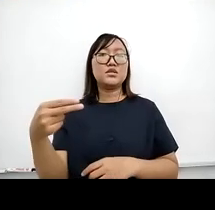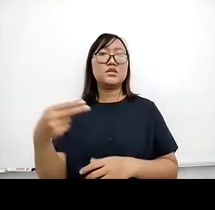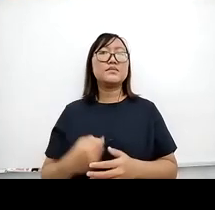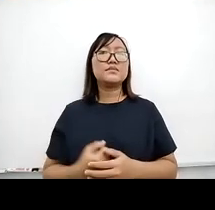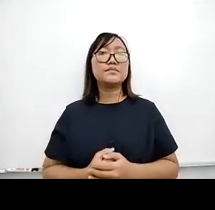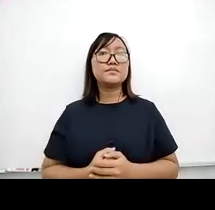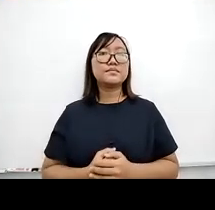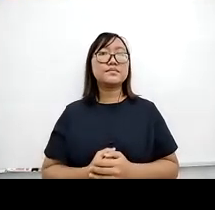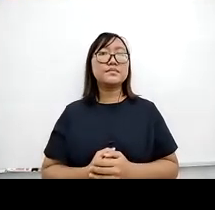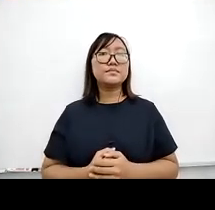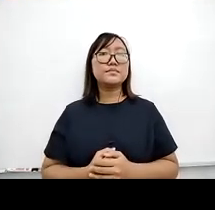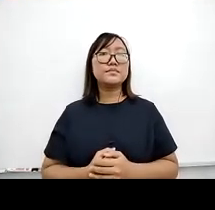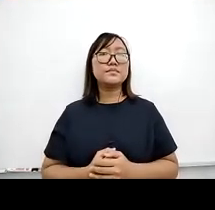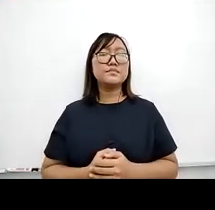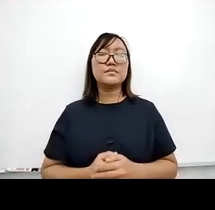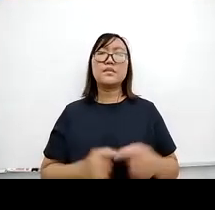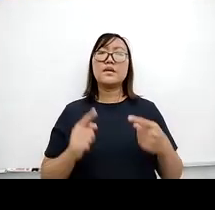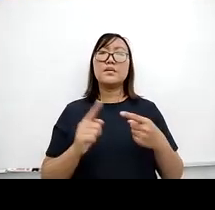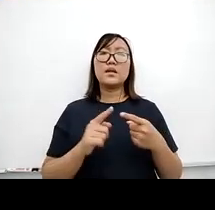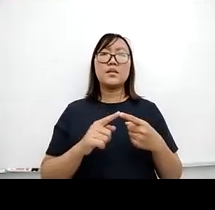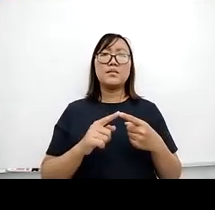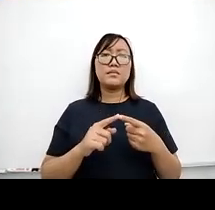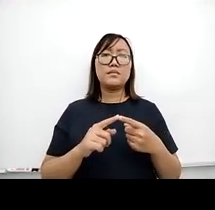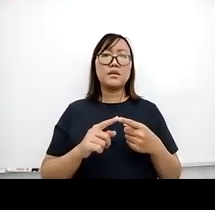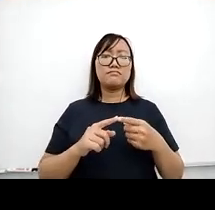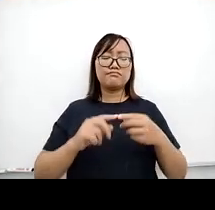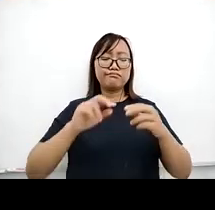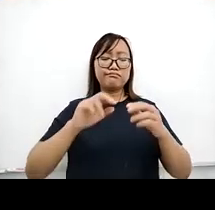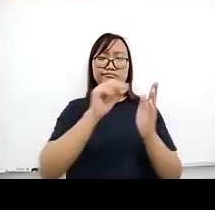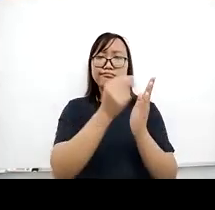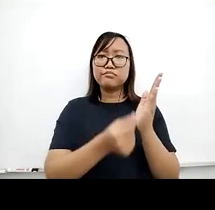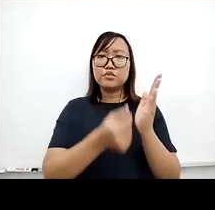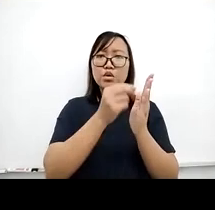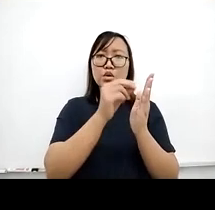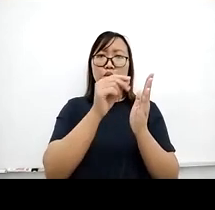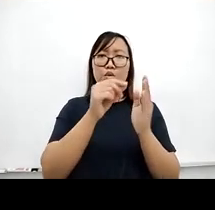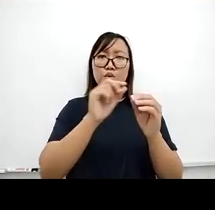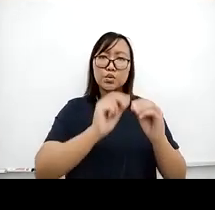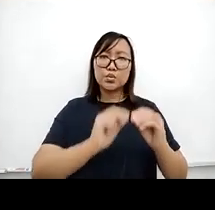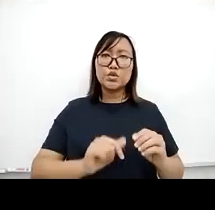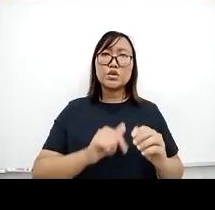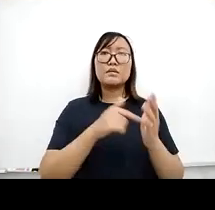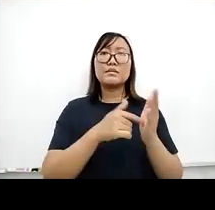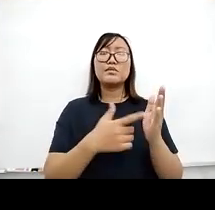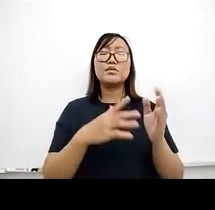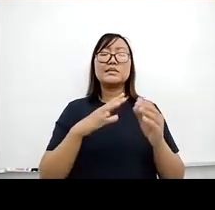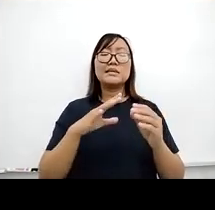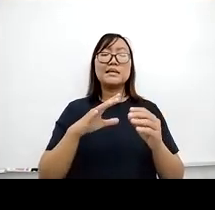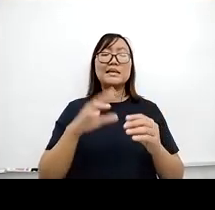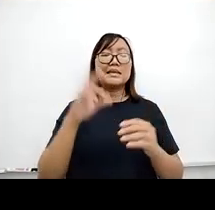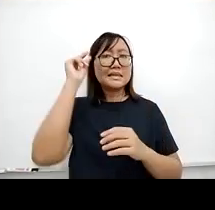yang pertama adalah perumusan kebijakan berbasis bukti dan pengalaman lapangan jadi